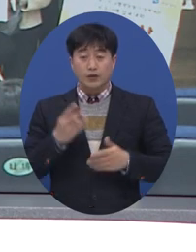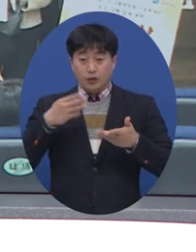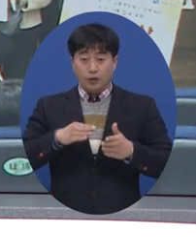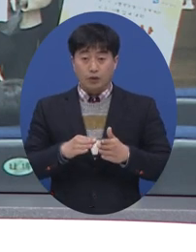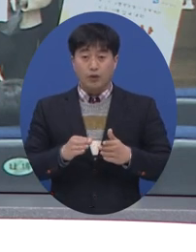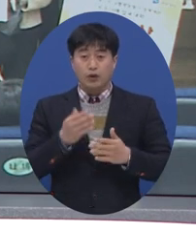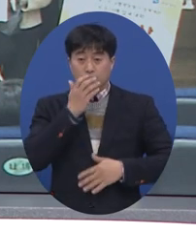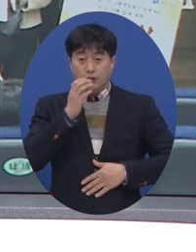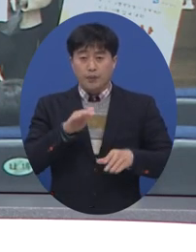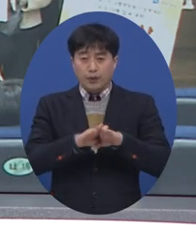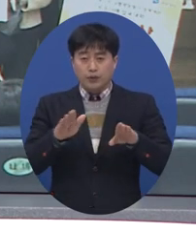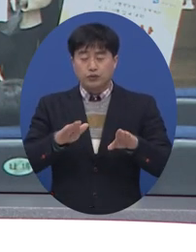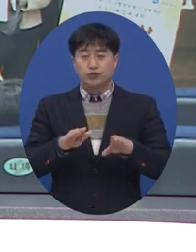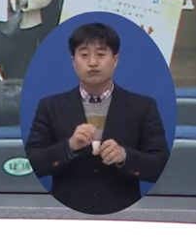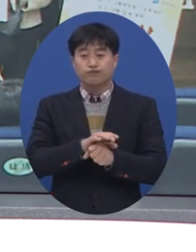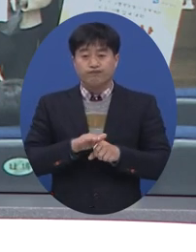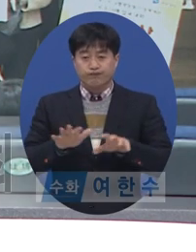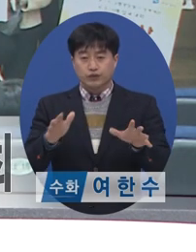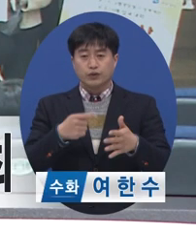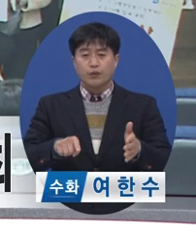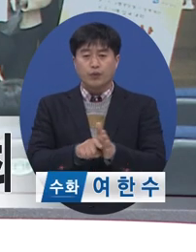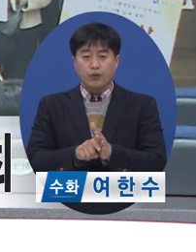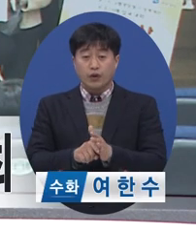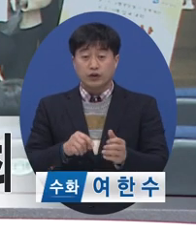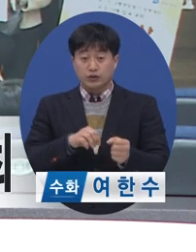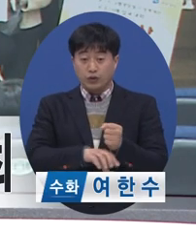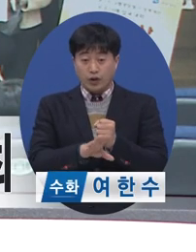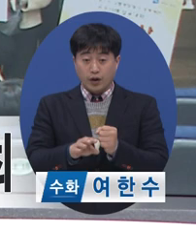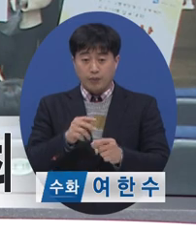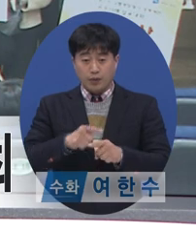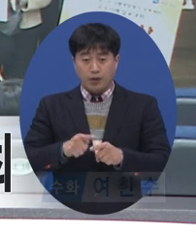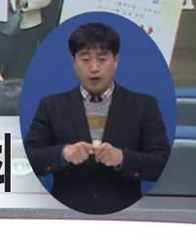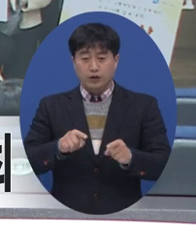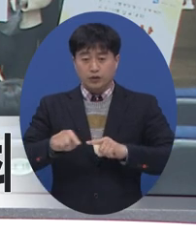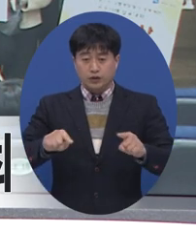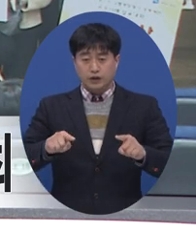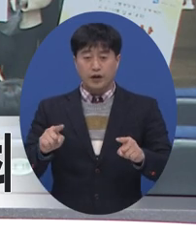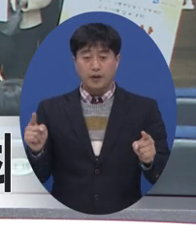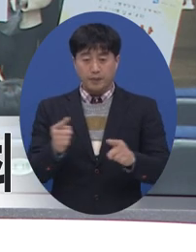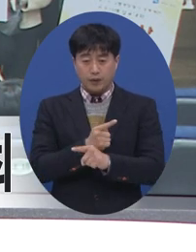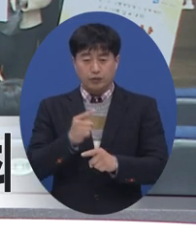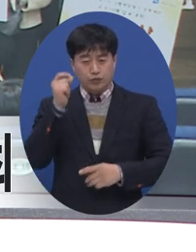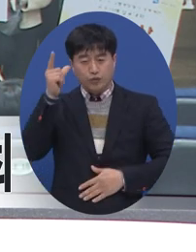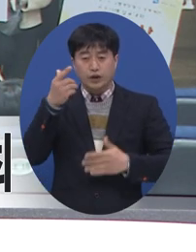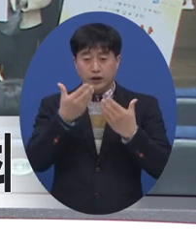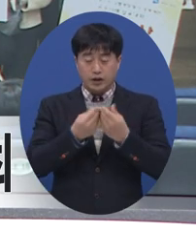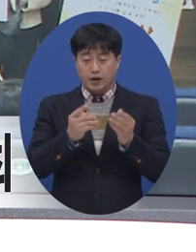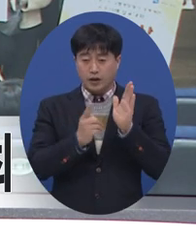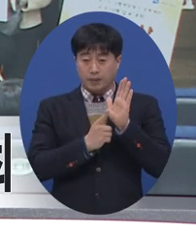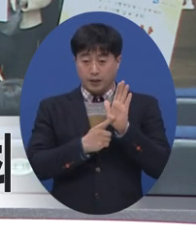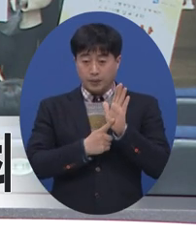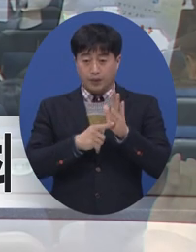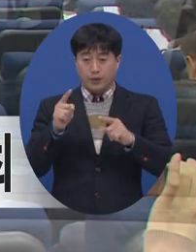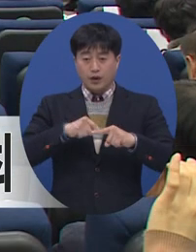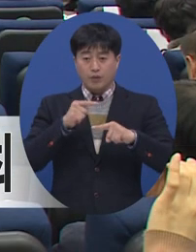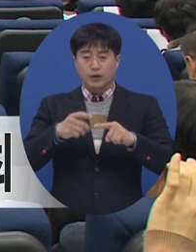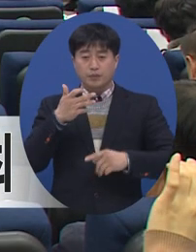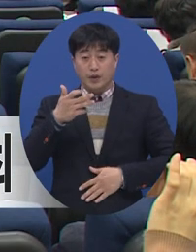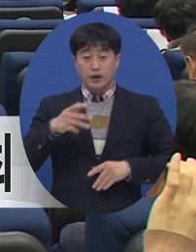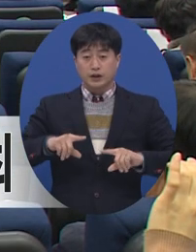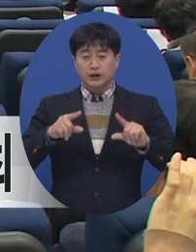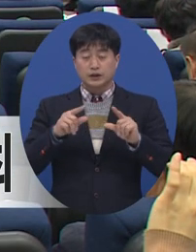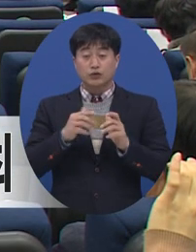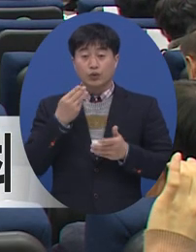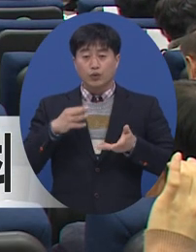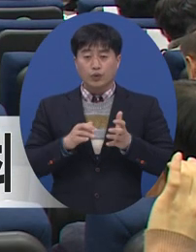경기도가 성평등 문화를 확산하기 위한 성별 영향평가 정책 개선 우수 사례 발표 대회를 18일 오늘 경기도 인재개발원에서